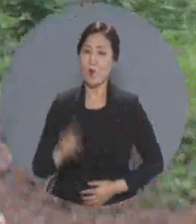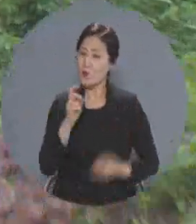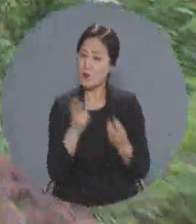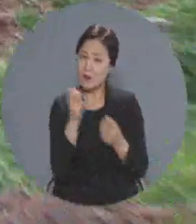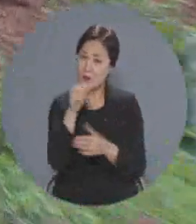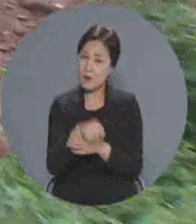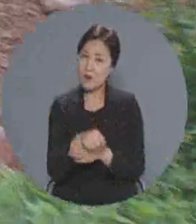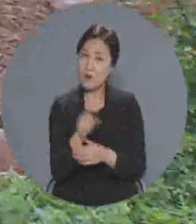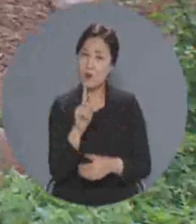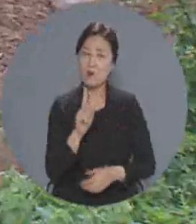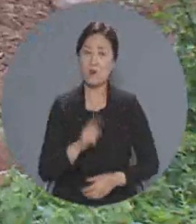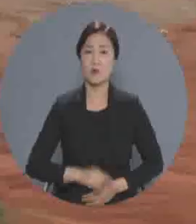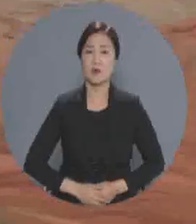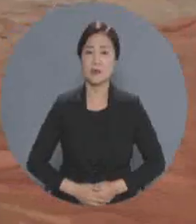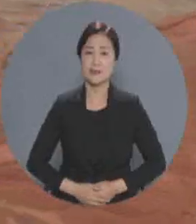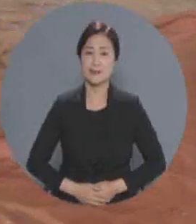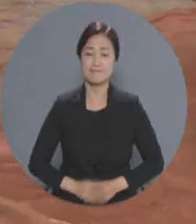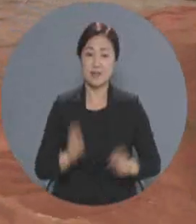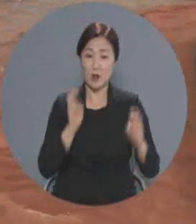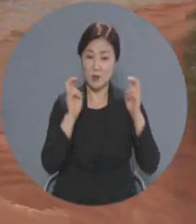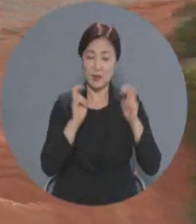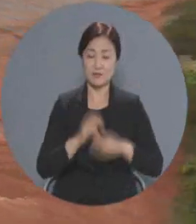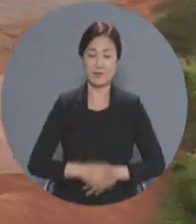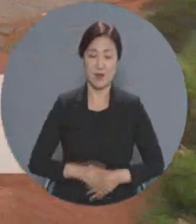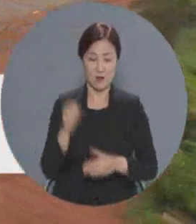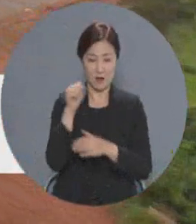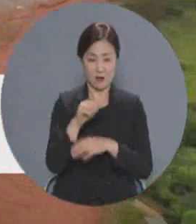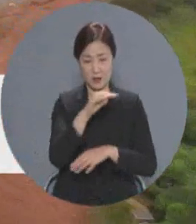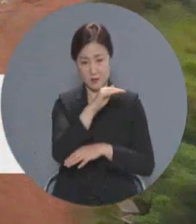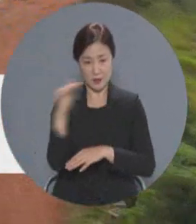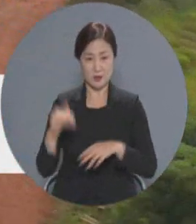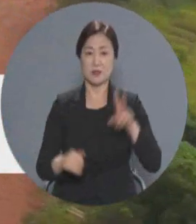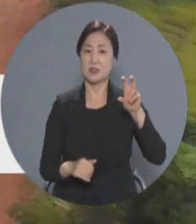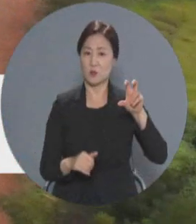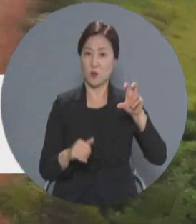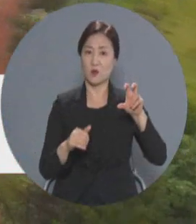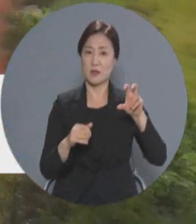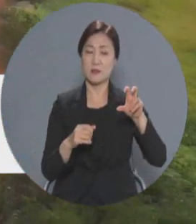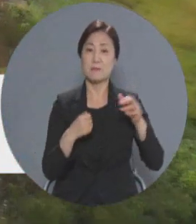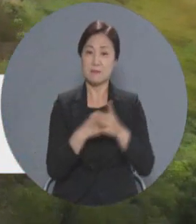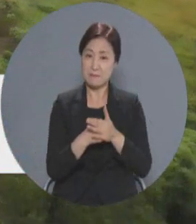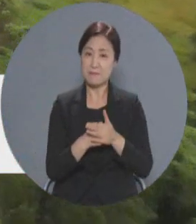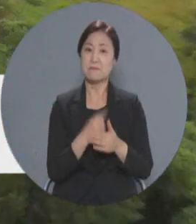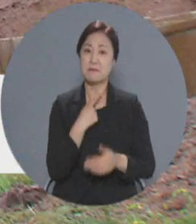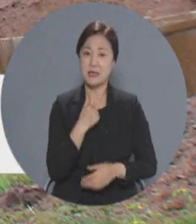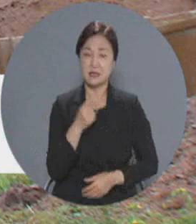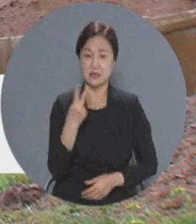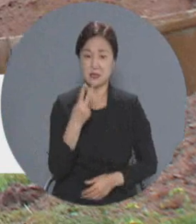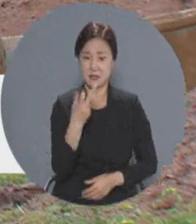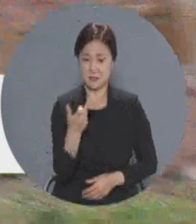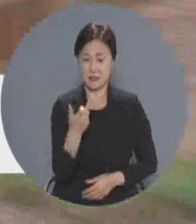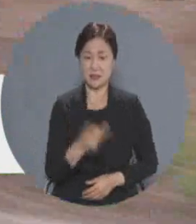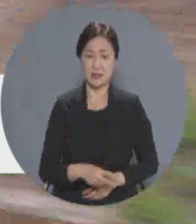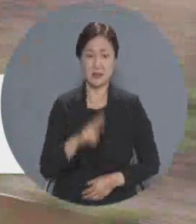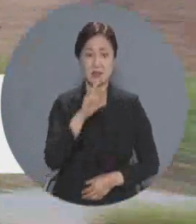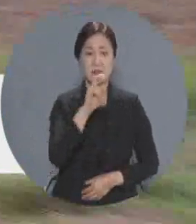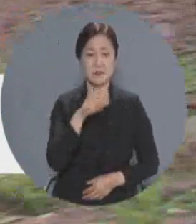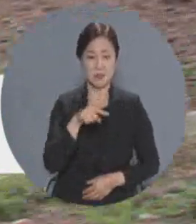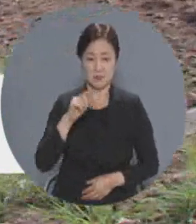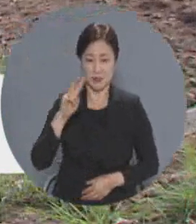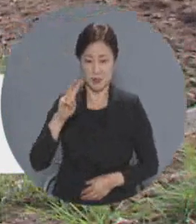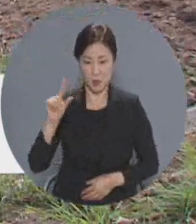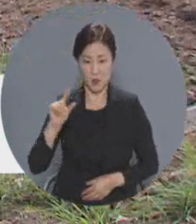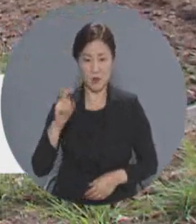허가가 났을까? 사업주는 허가 기준 경사도가 25도였던 지난 2018년 20.25도로